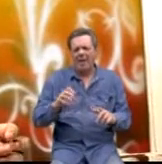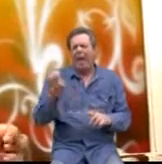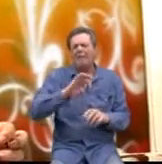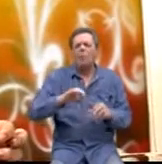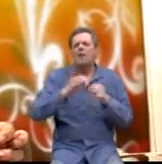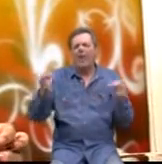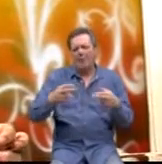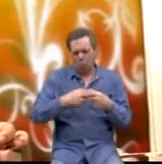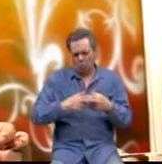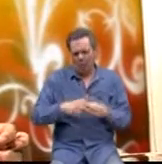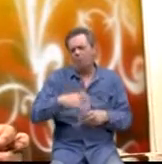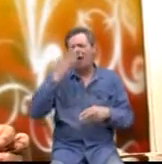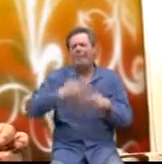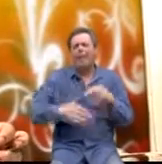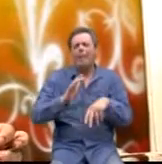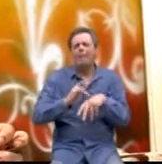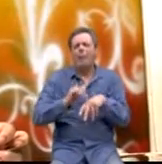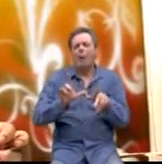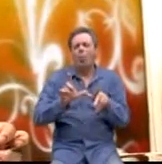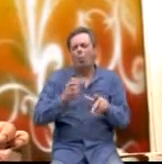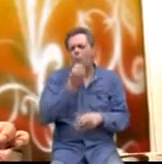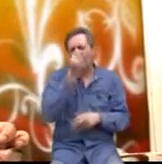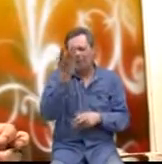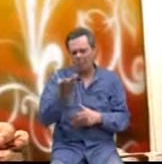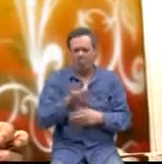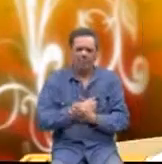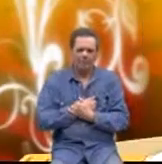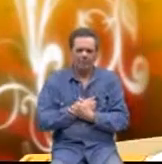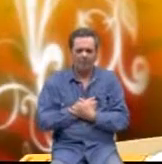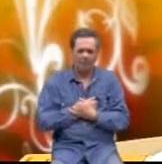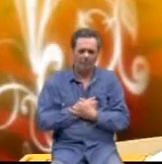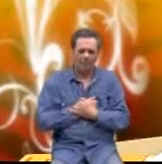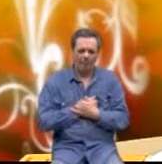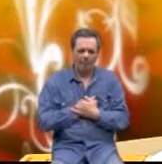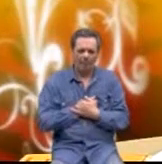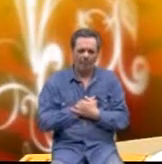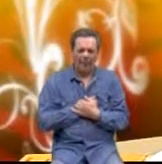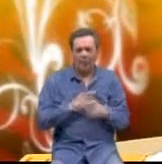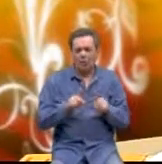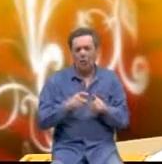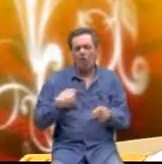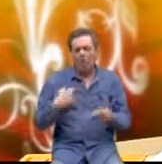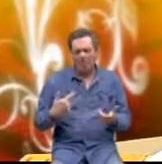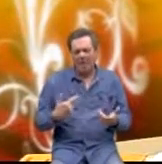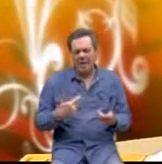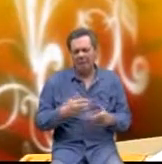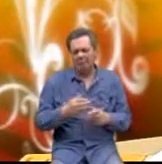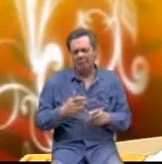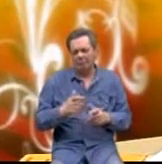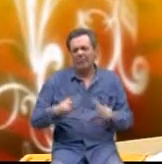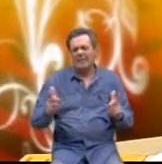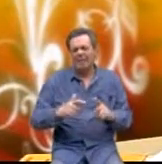Inače, zadnji petak u svibnju. Sad su malo pomaknuli unaprijed. Super. Kao što mi slavimo EU dan debljine